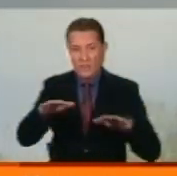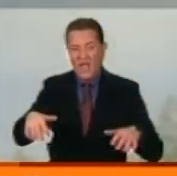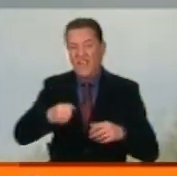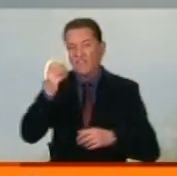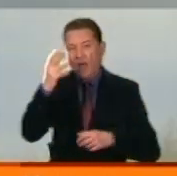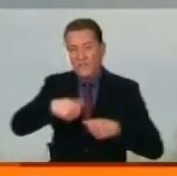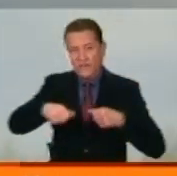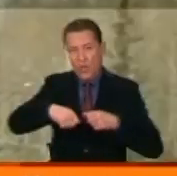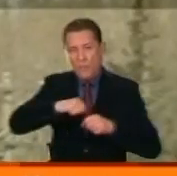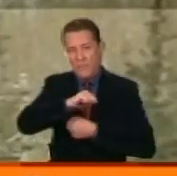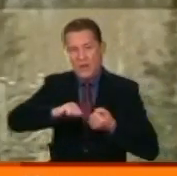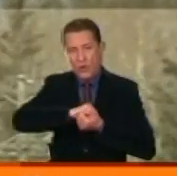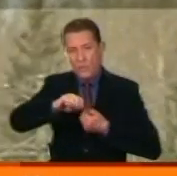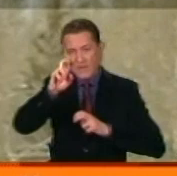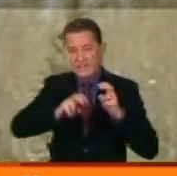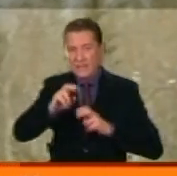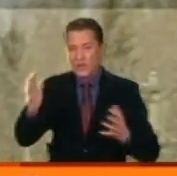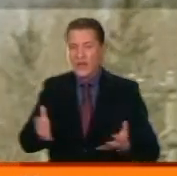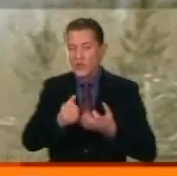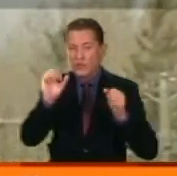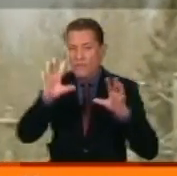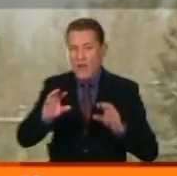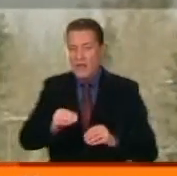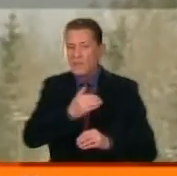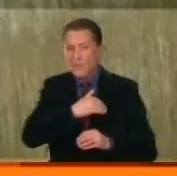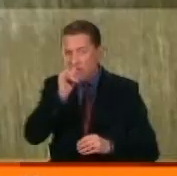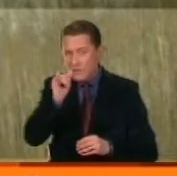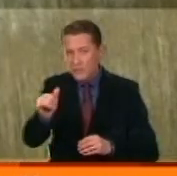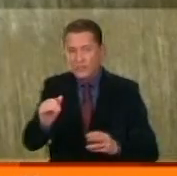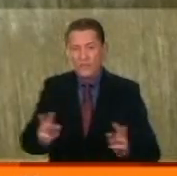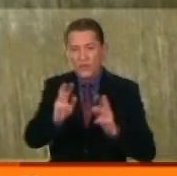нафтопереробних заводів. Рятувальники щосили намагаються не підпустити вогню до цистерн.